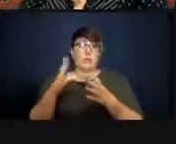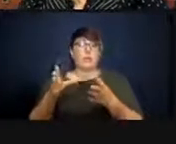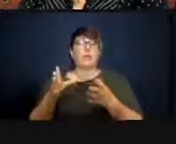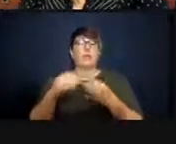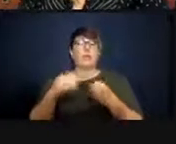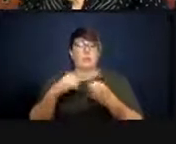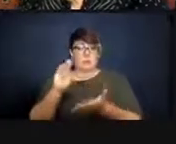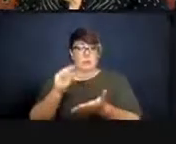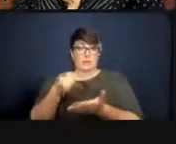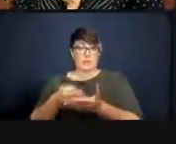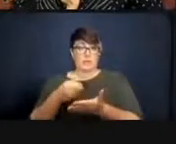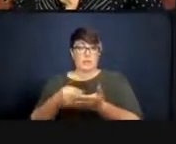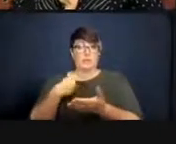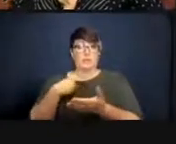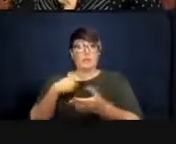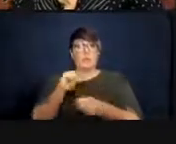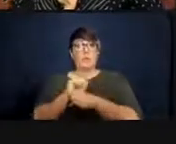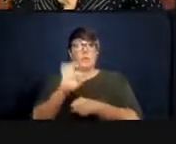tutazungumzia